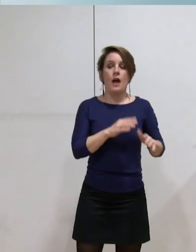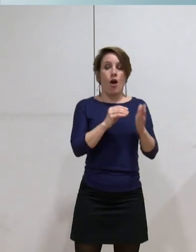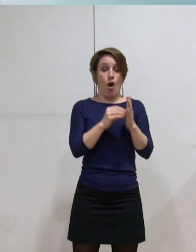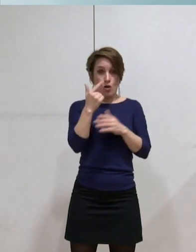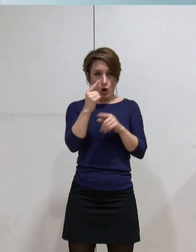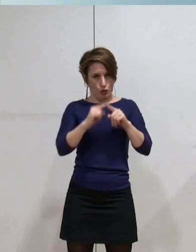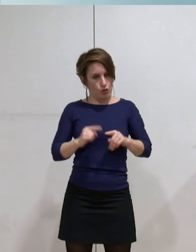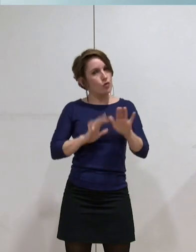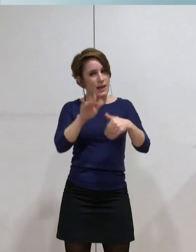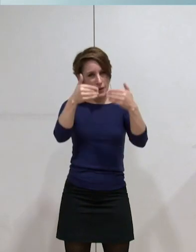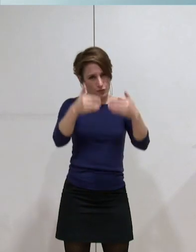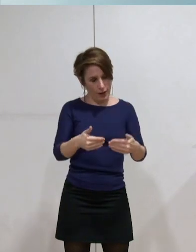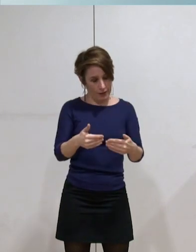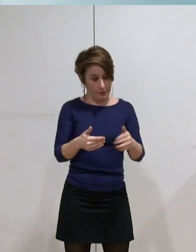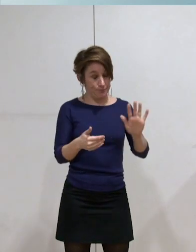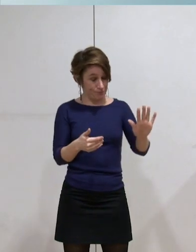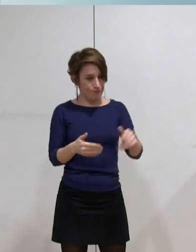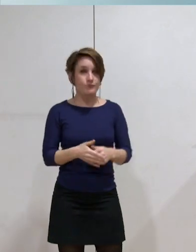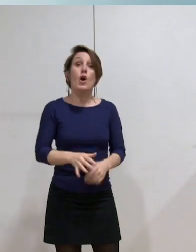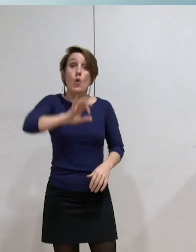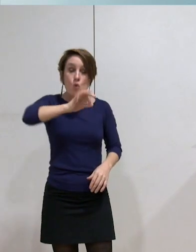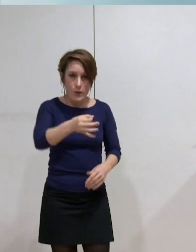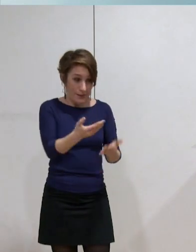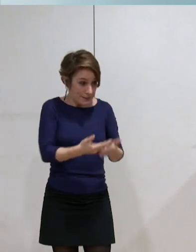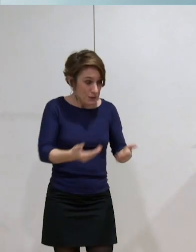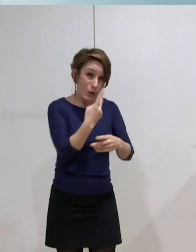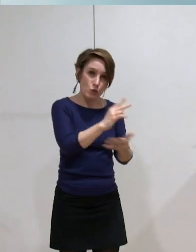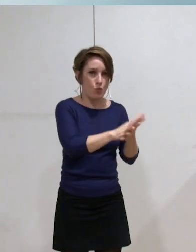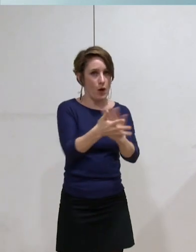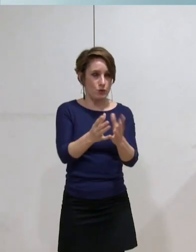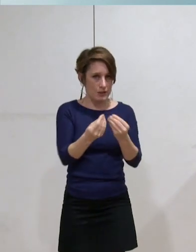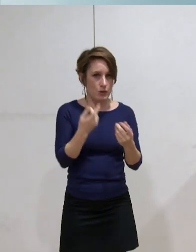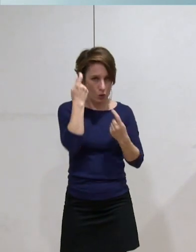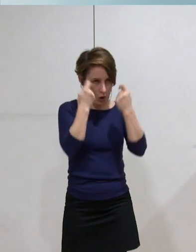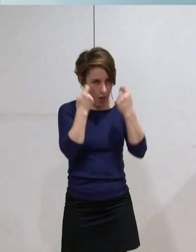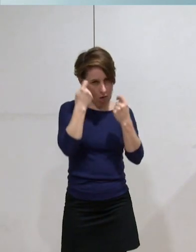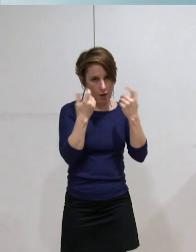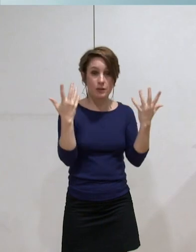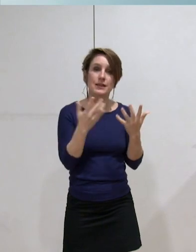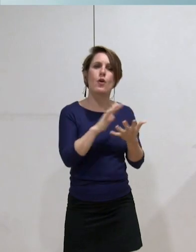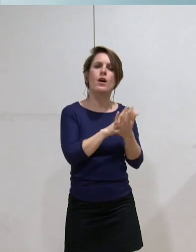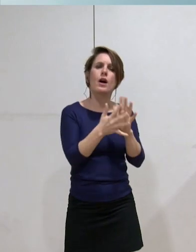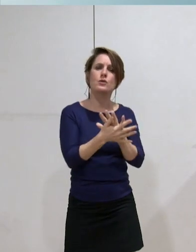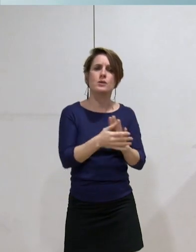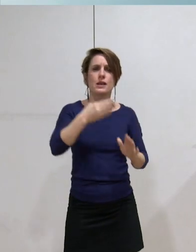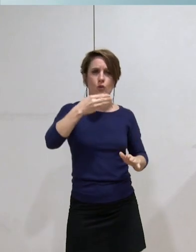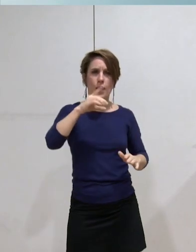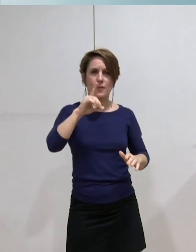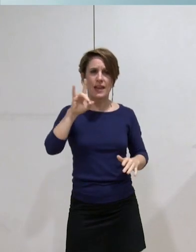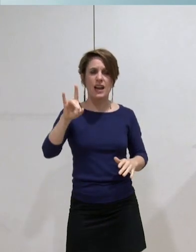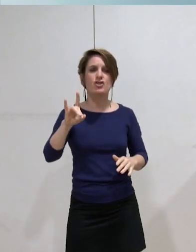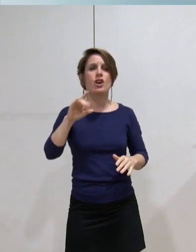m'arrête là oui oui il y a une situation associative qui nous préoccupe c'est la situation de la MDH Chorier